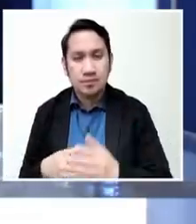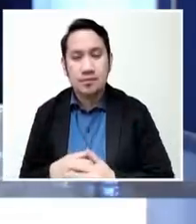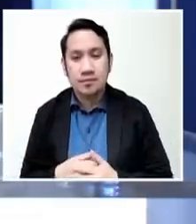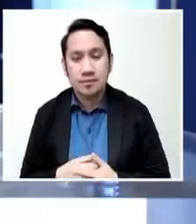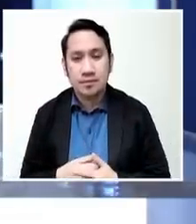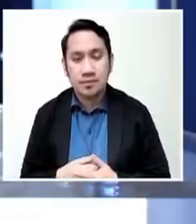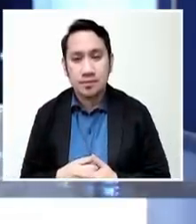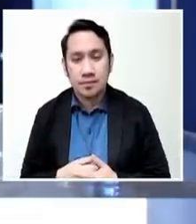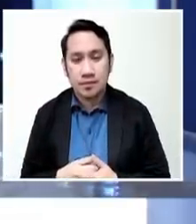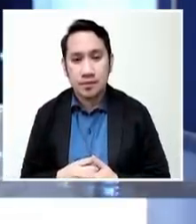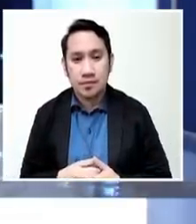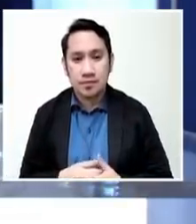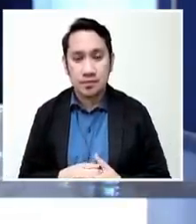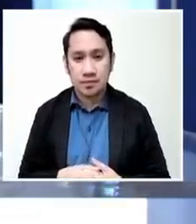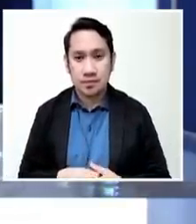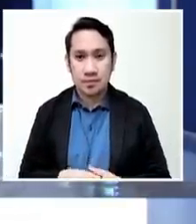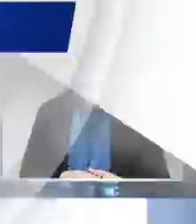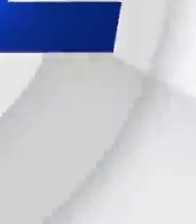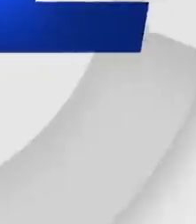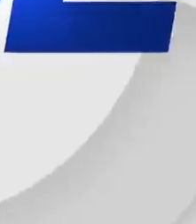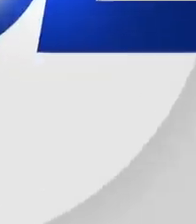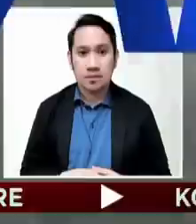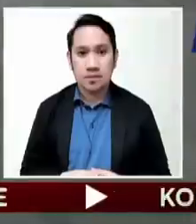nagpapatrol, Jeff Caparas.